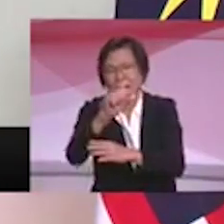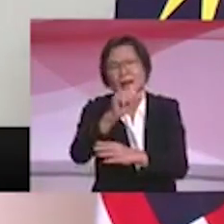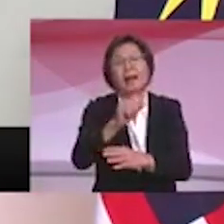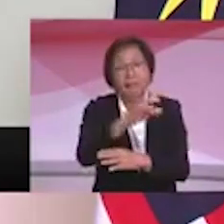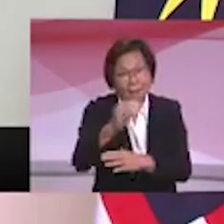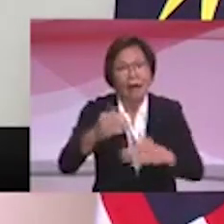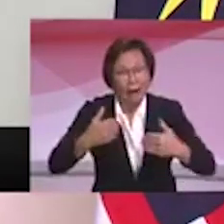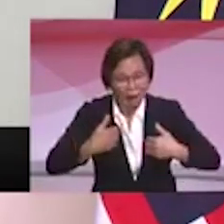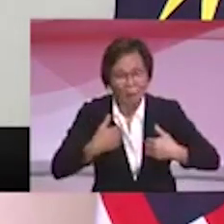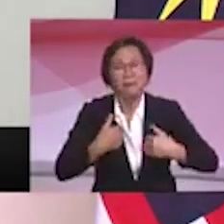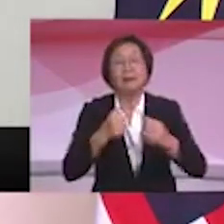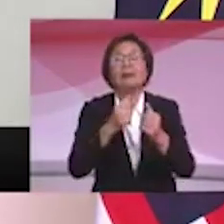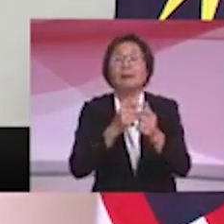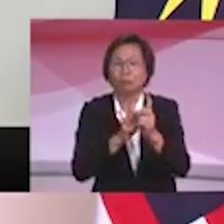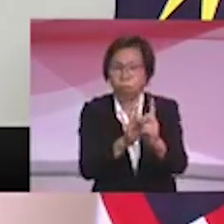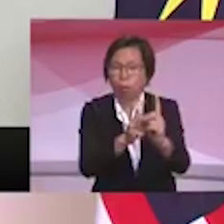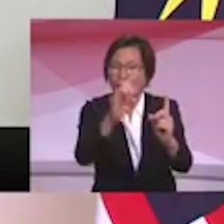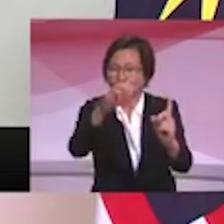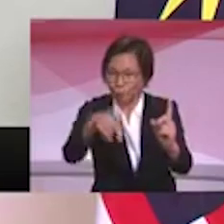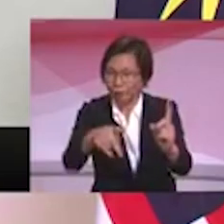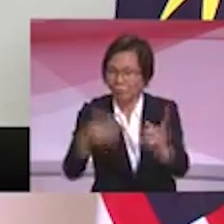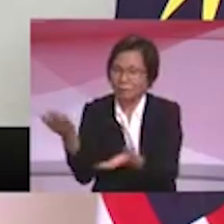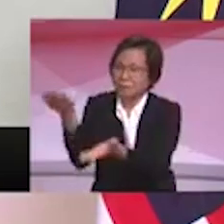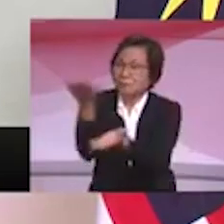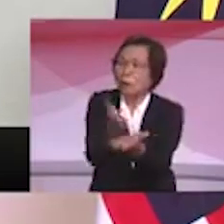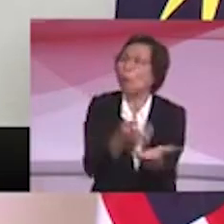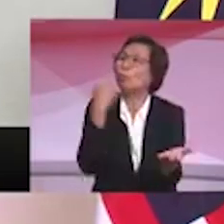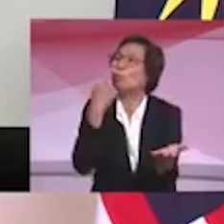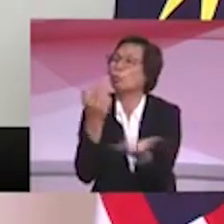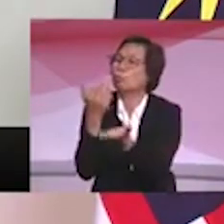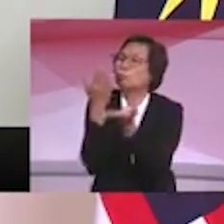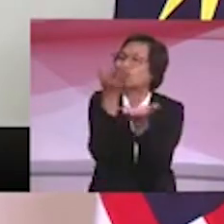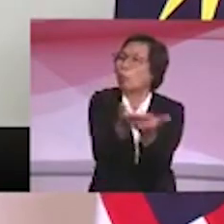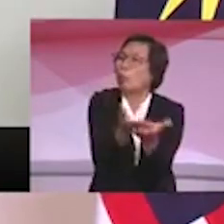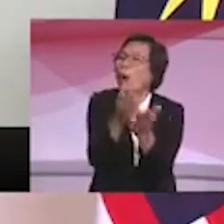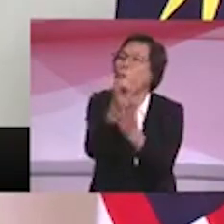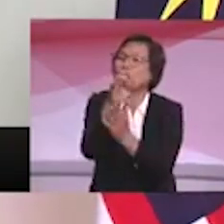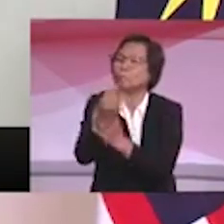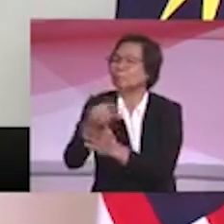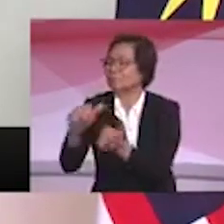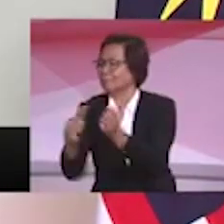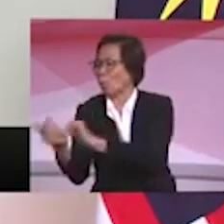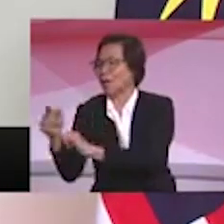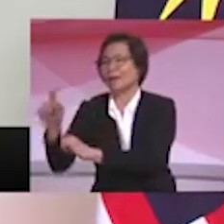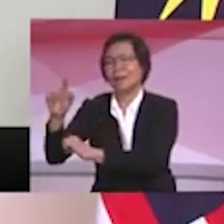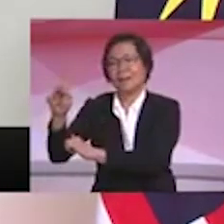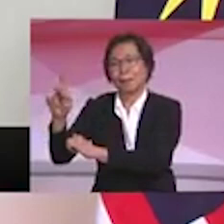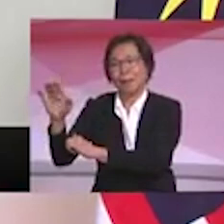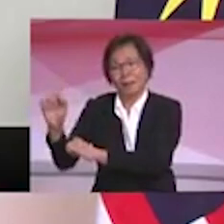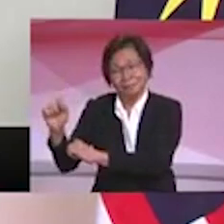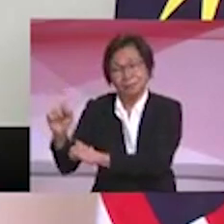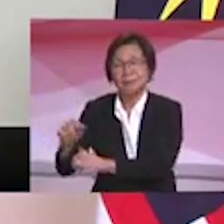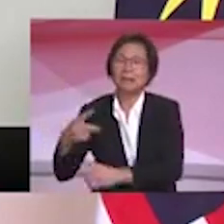SOP yang dicadangkan sendiri oleh Kementerian Belia dan Sukan. Setelah mendengar